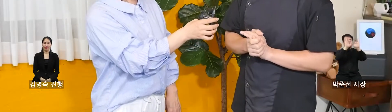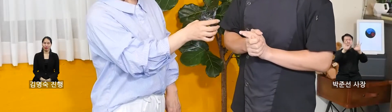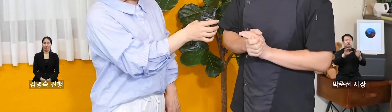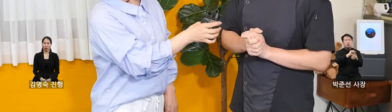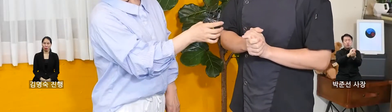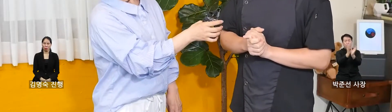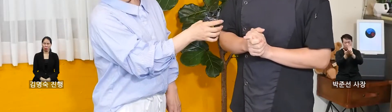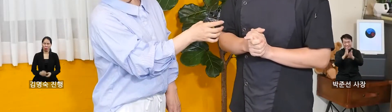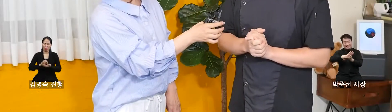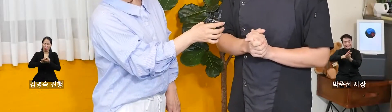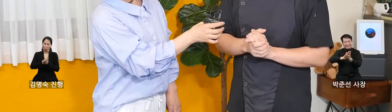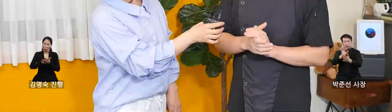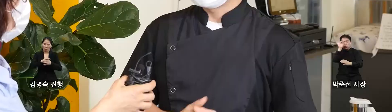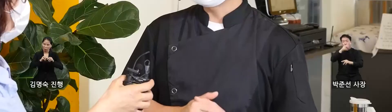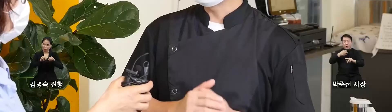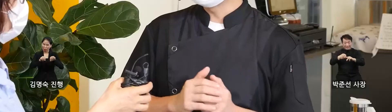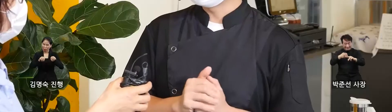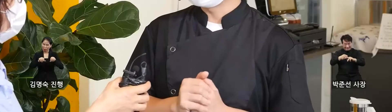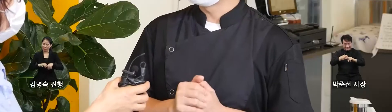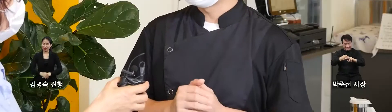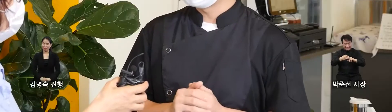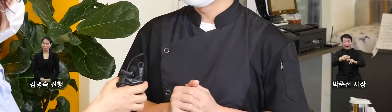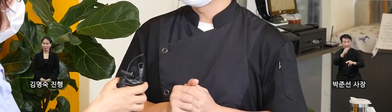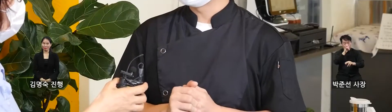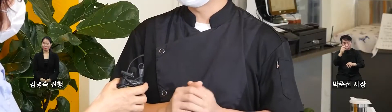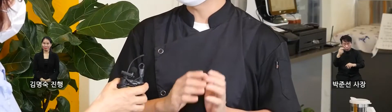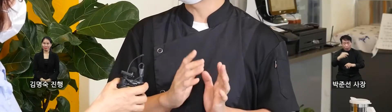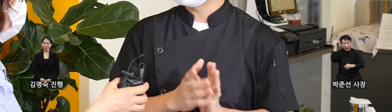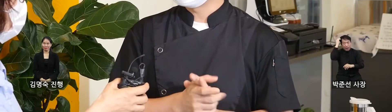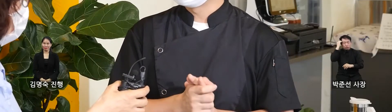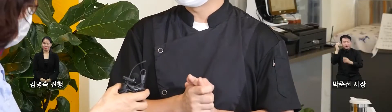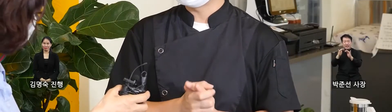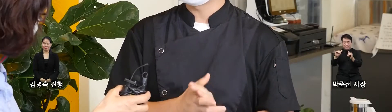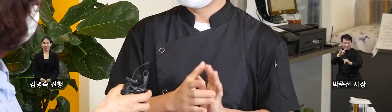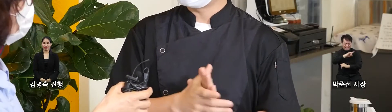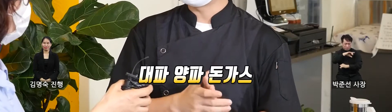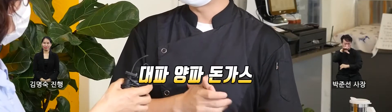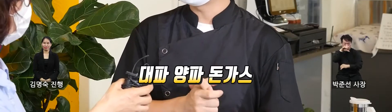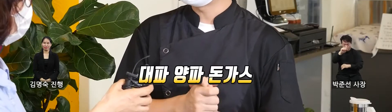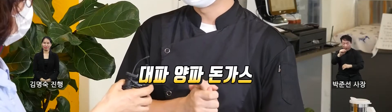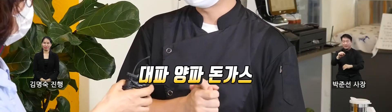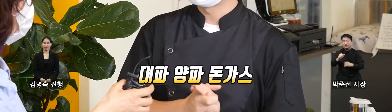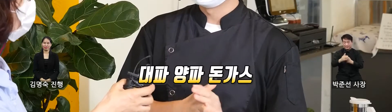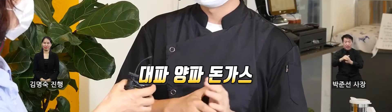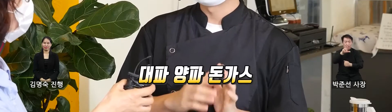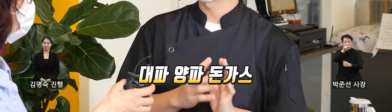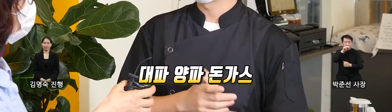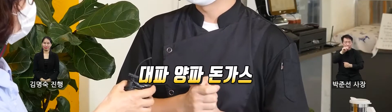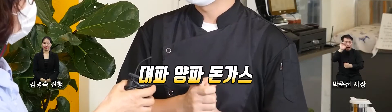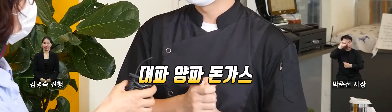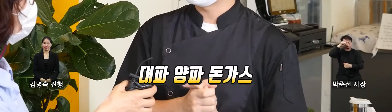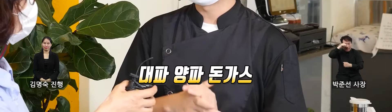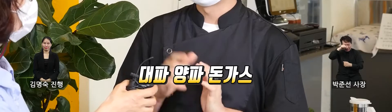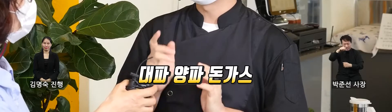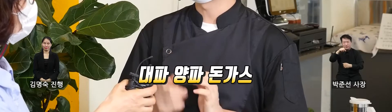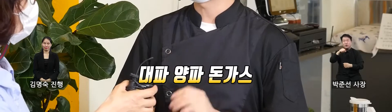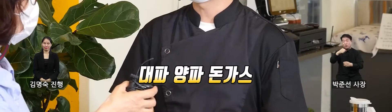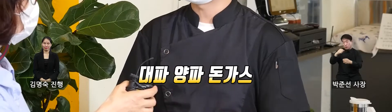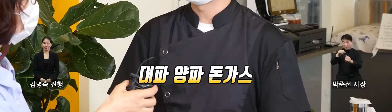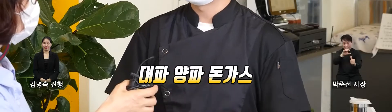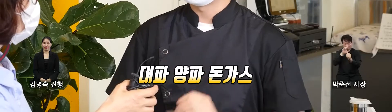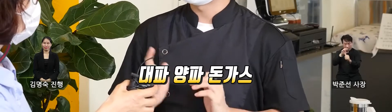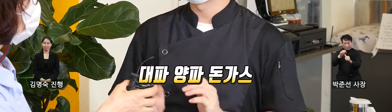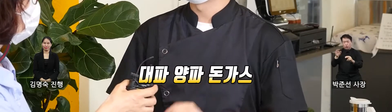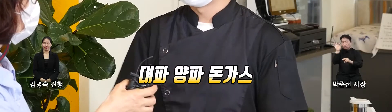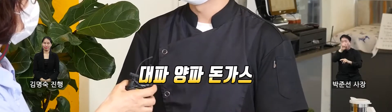했고요. 네, 그리고 이제 한국인들이 가장 좋아하는 이제 식재료 중에서 대파와 양파를 이용한 돈가스를 만들었는데요. 그거는 이따